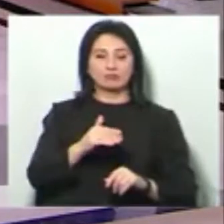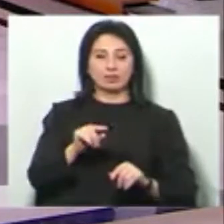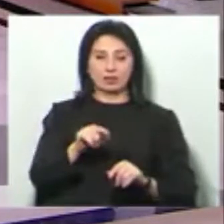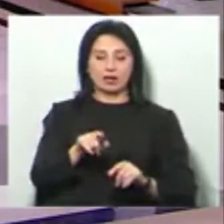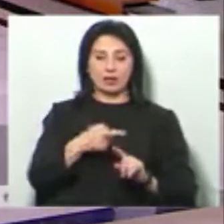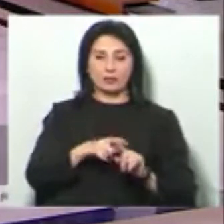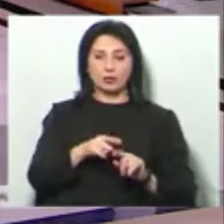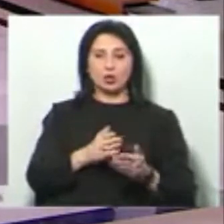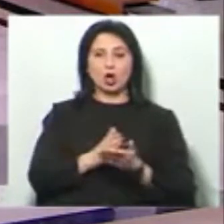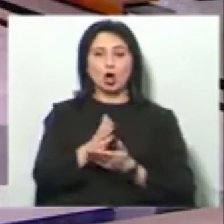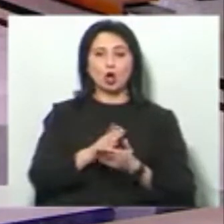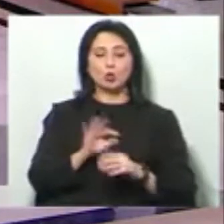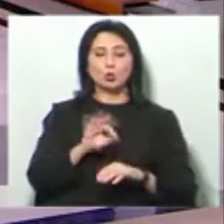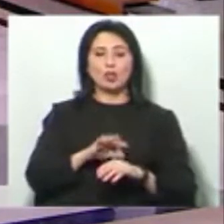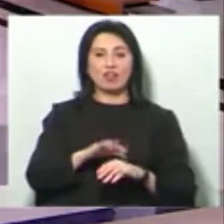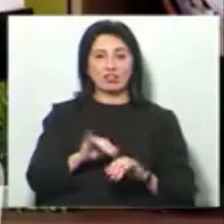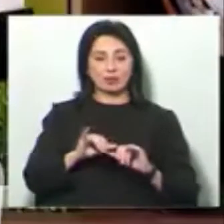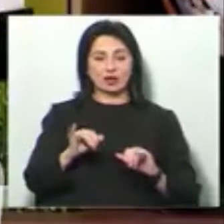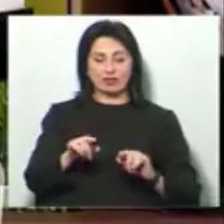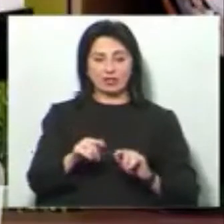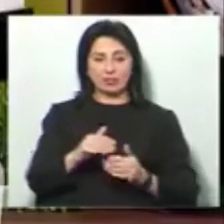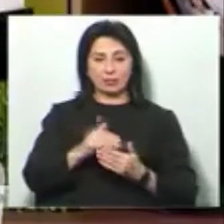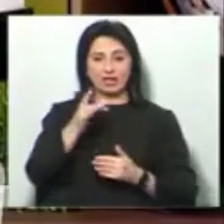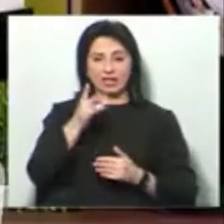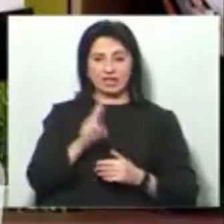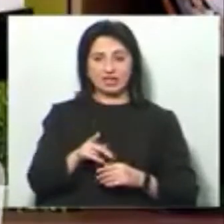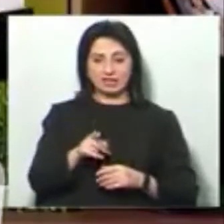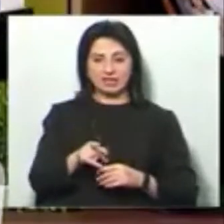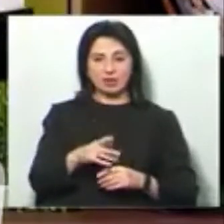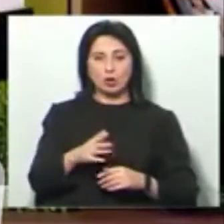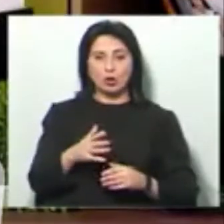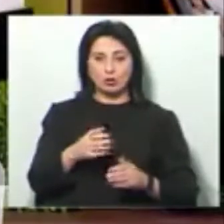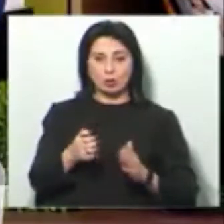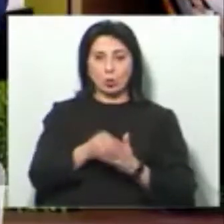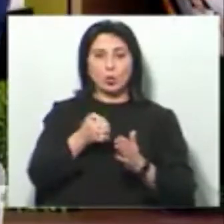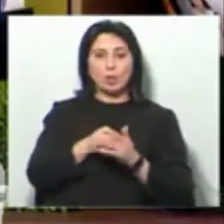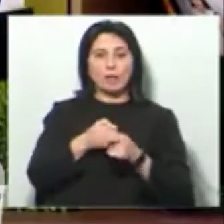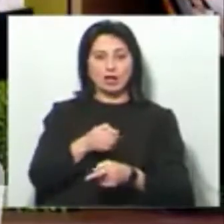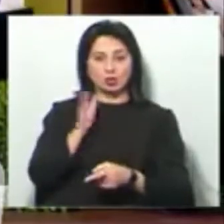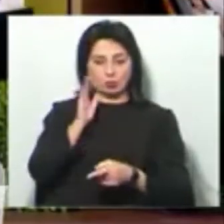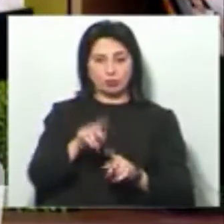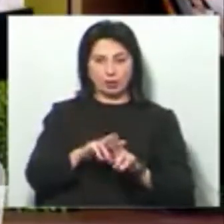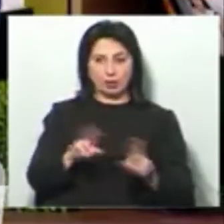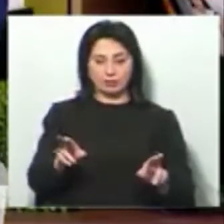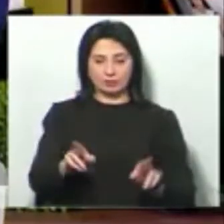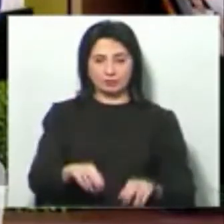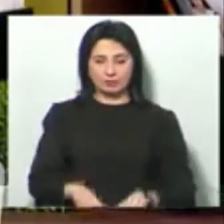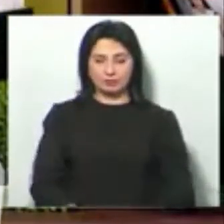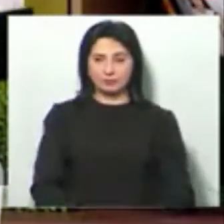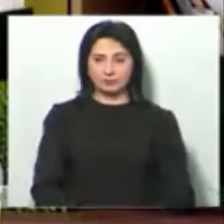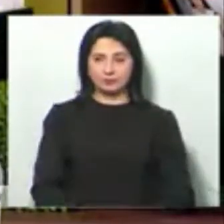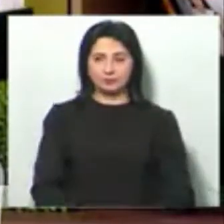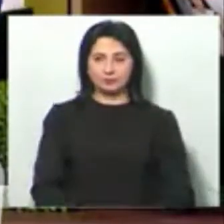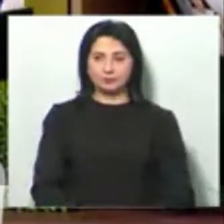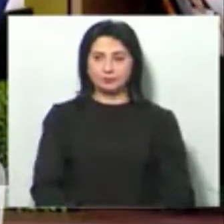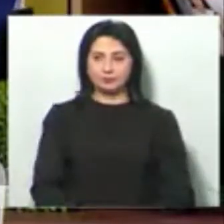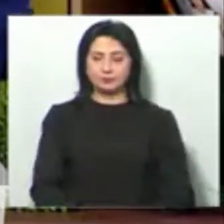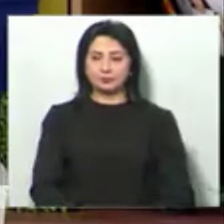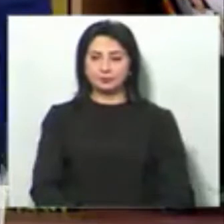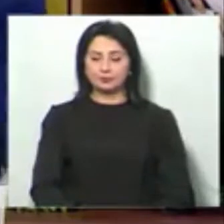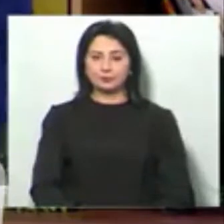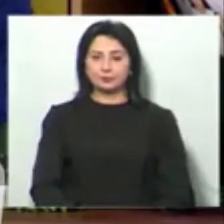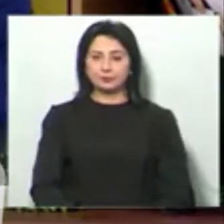დაავადების ქრონიკული დაავადების გამოთავის ანუ თირკმლის ქრონიკული უკმარისობა ესევე ახასიათებს თირკმლის უკმარისობა და თირკმლის ქრონიკული